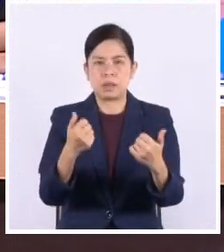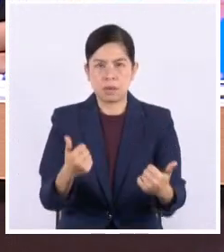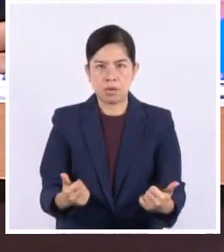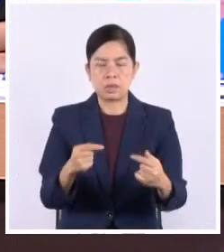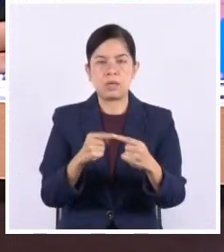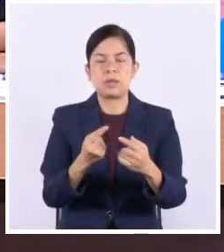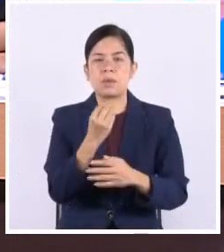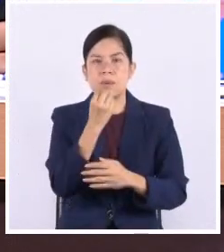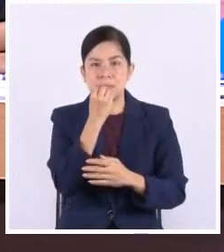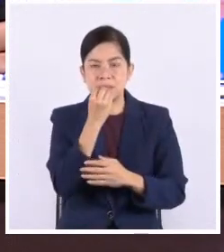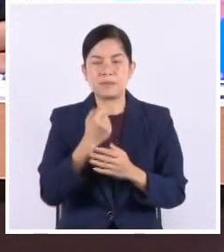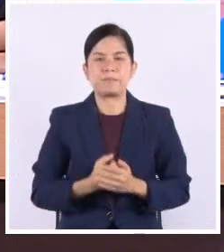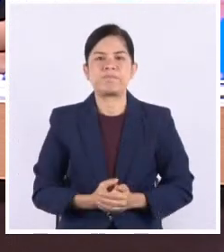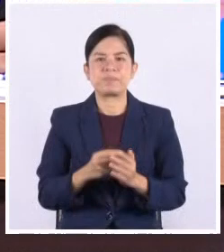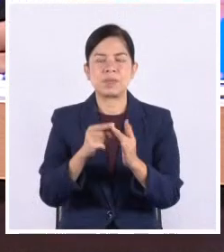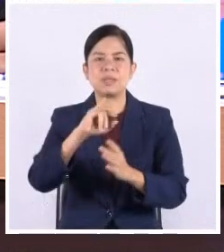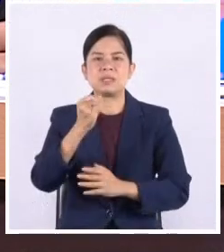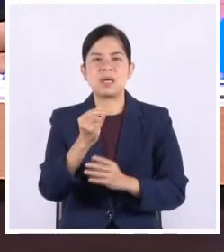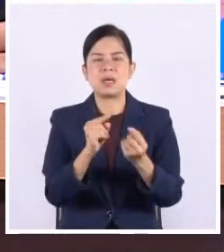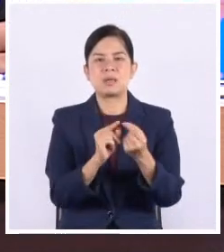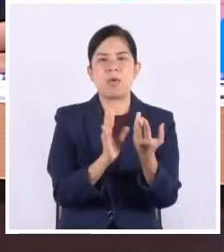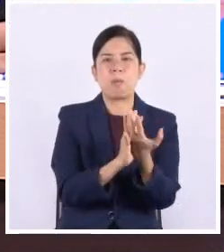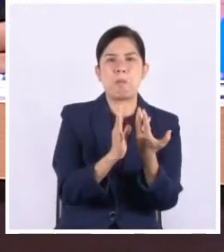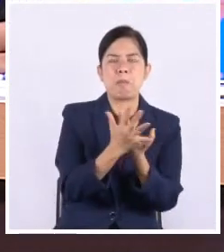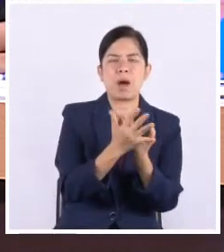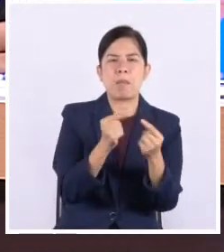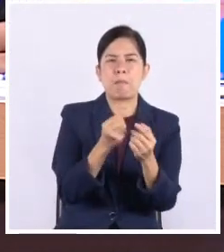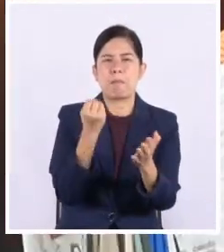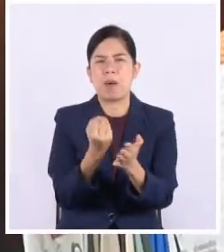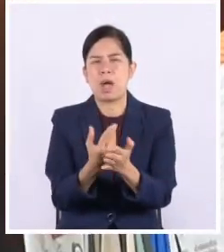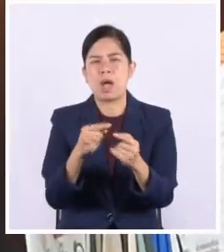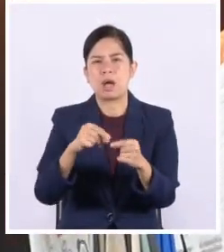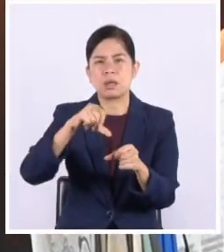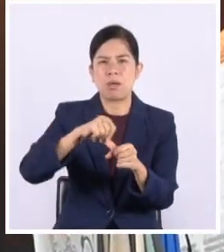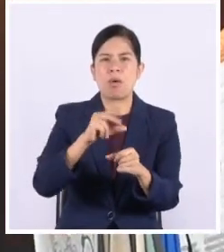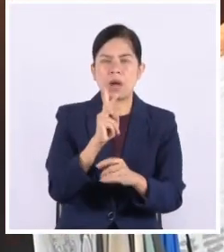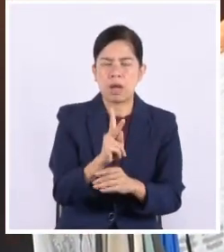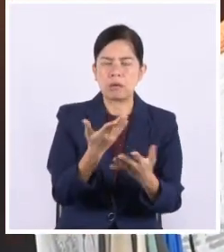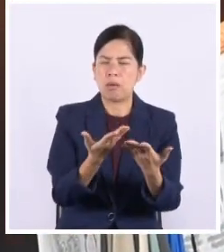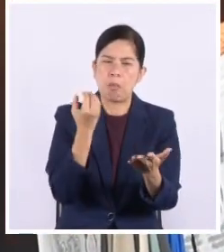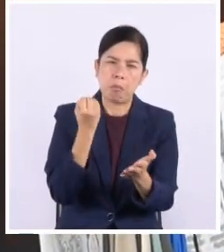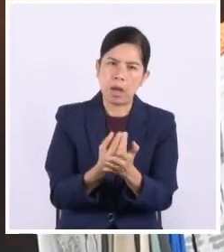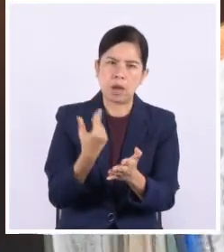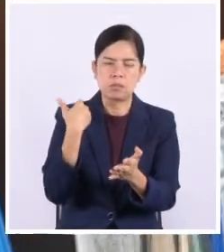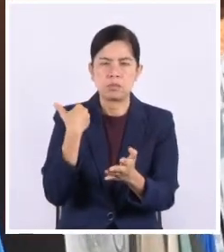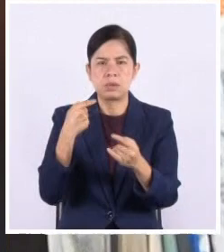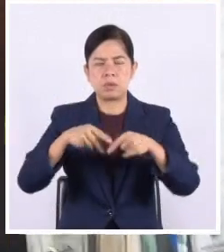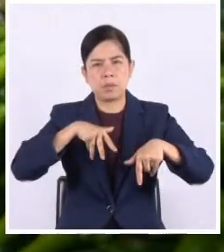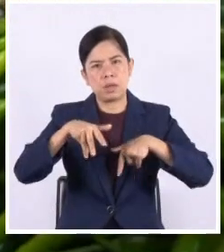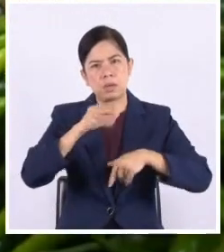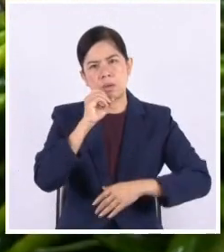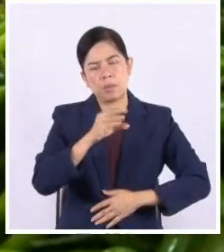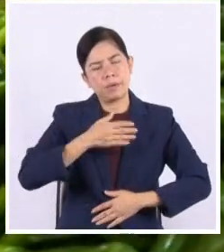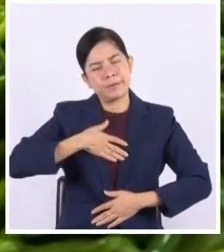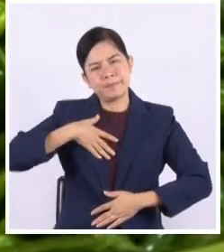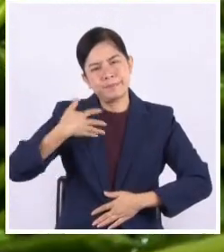แล้วผักมันแพงนี่แหละข้าวของราคาแพงก๊าซหุงต้มเองก็ขึ้นราคานะคะหลายคนก็อดครวญกันอ่ะไปสำรวจ